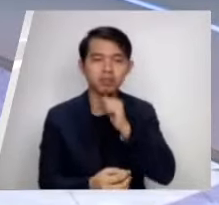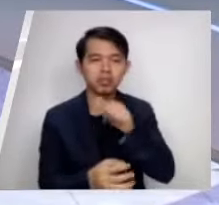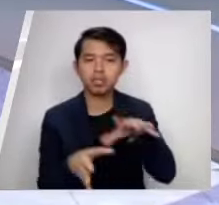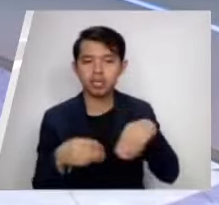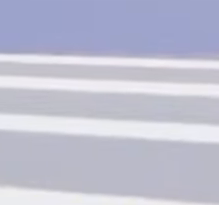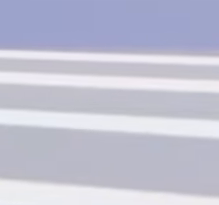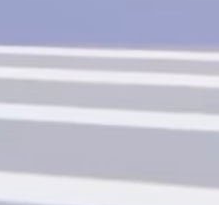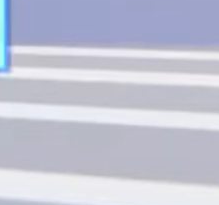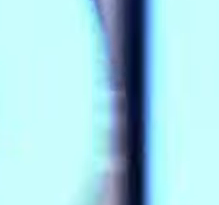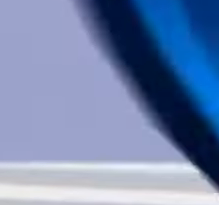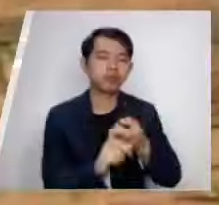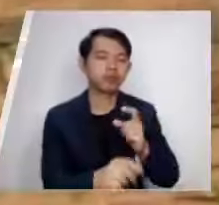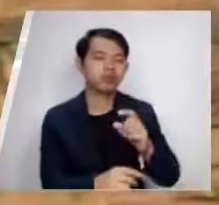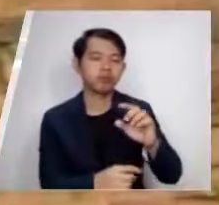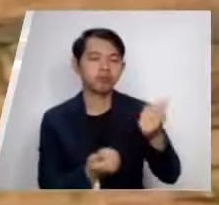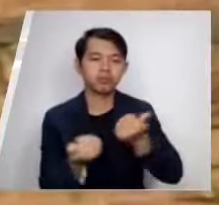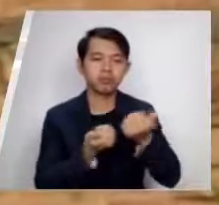Tima.